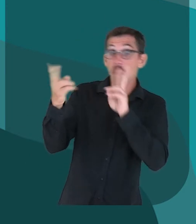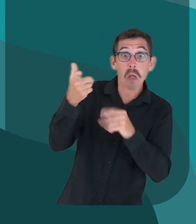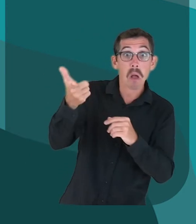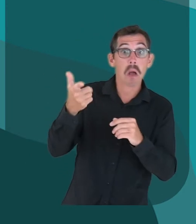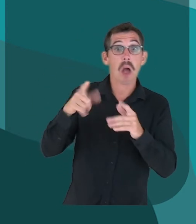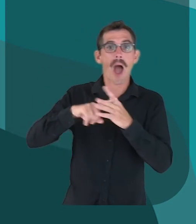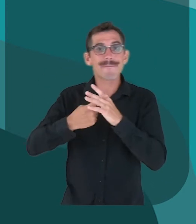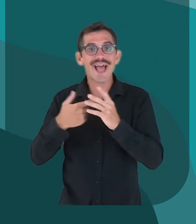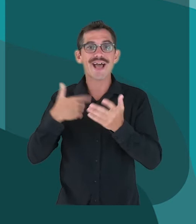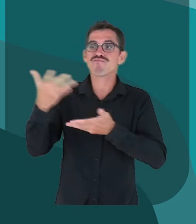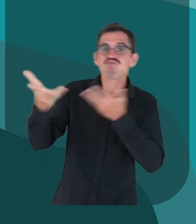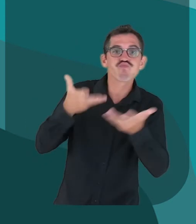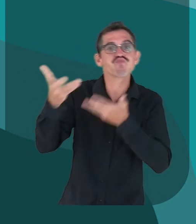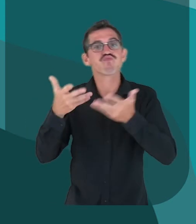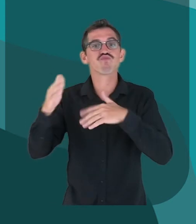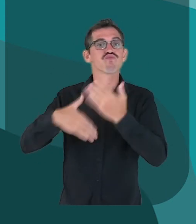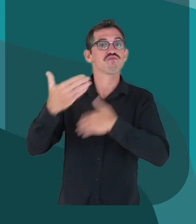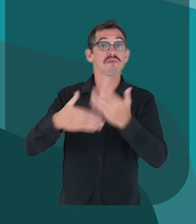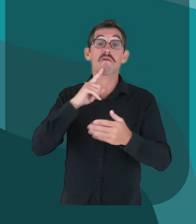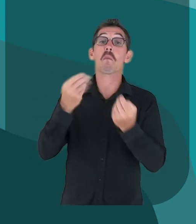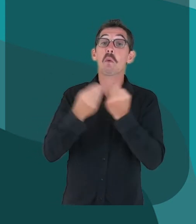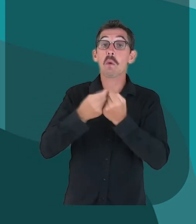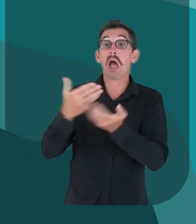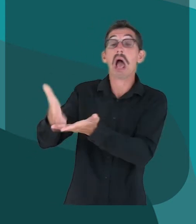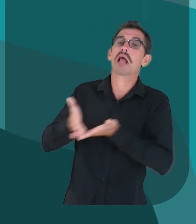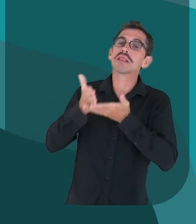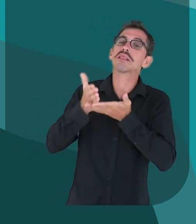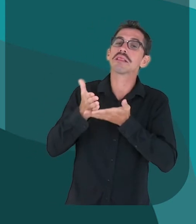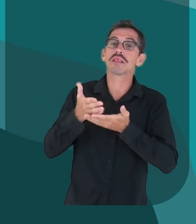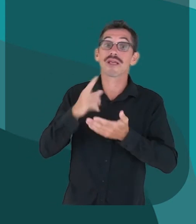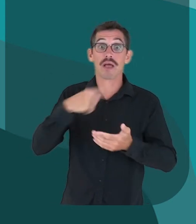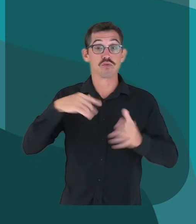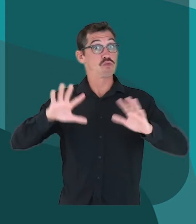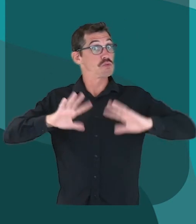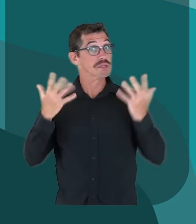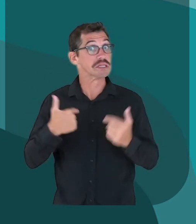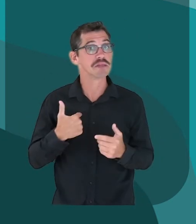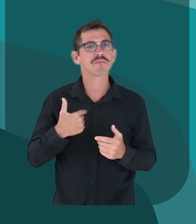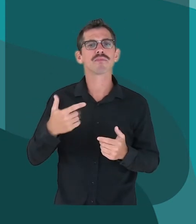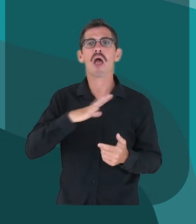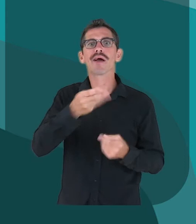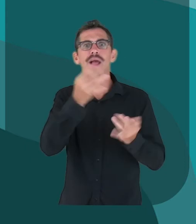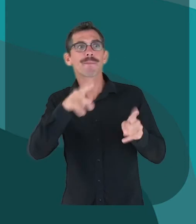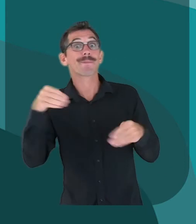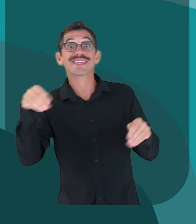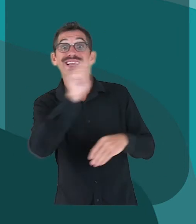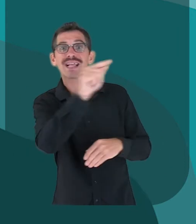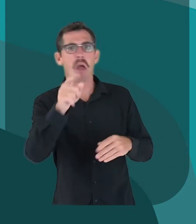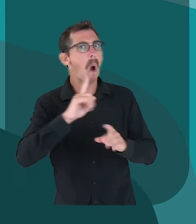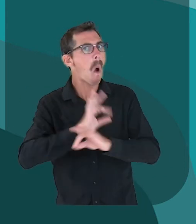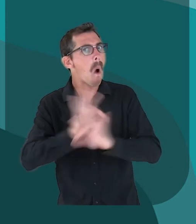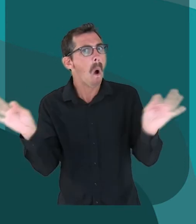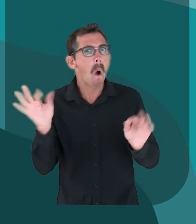des inconnus. C'est quelque chose que j'ai commencé à faire assez rapidement, puis qui m'a beaucoup aidé. J'ai été vraiment surpris de la